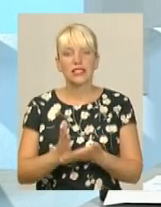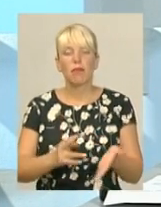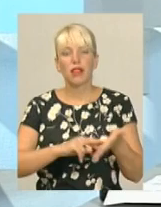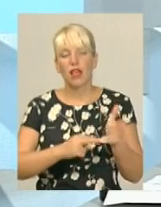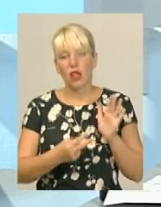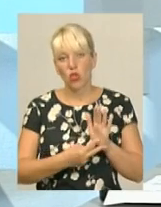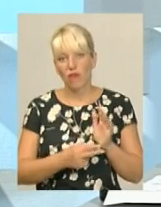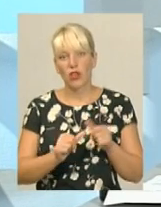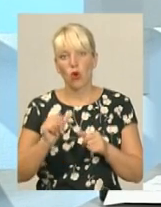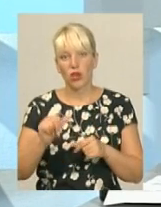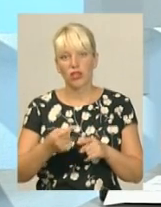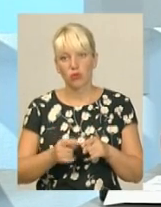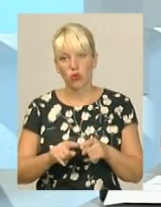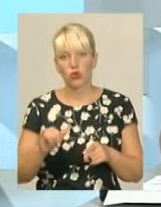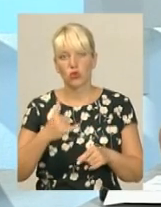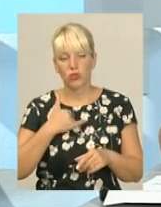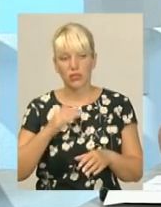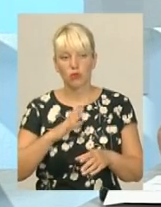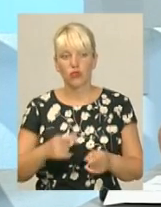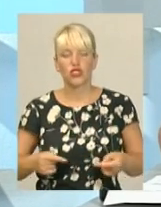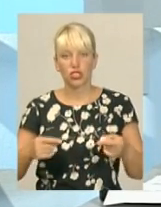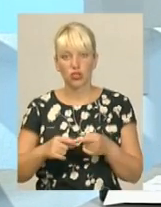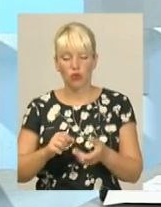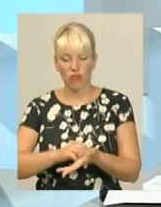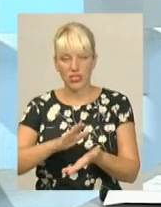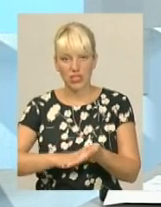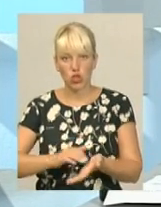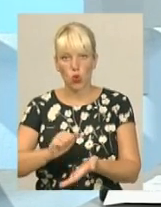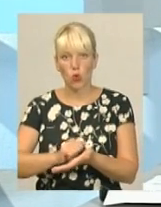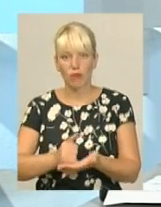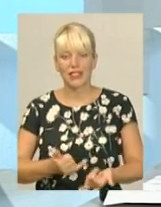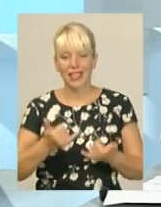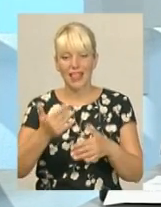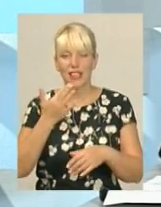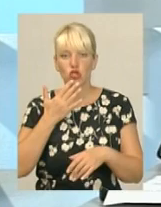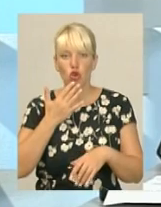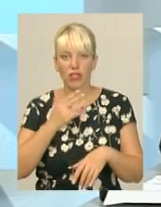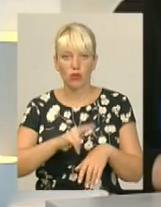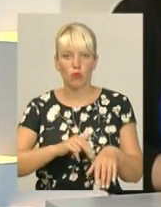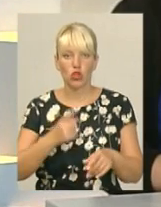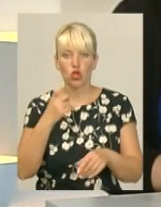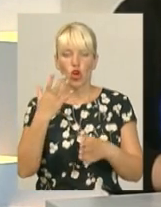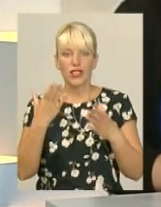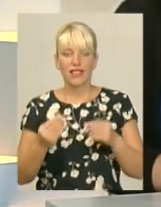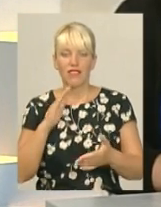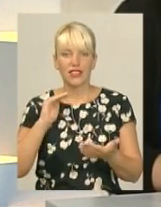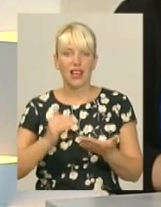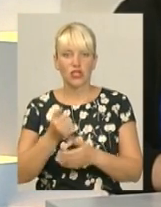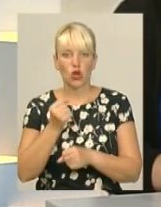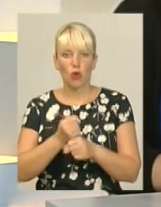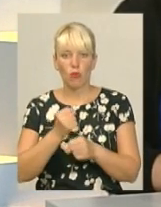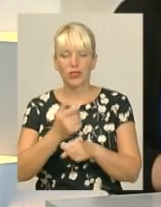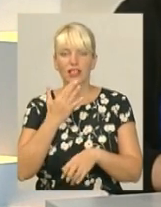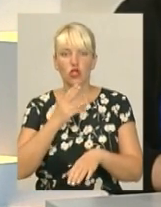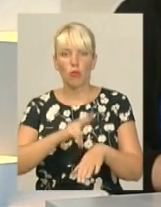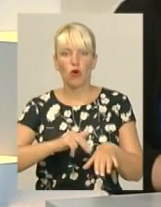що в нас також був чітко визначений документ для Національної поліції, це 100 днів якості роботи Національної поліції, там